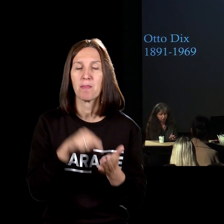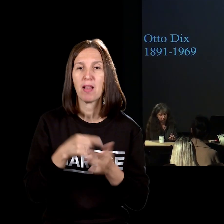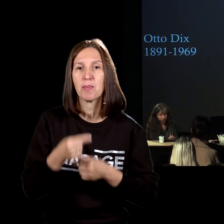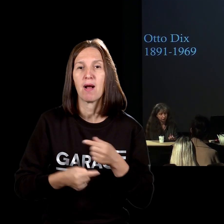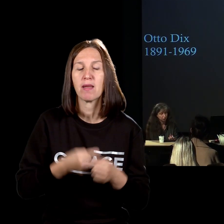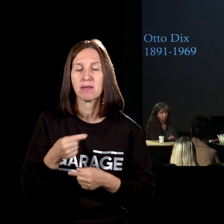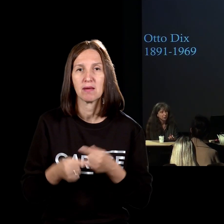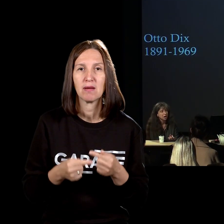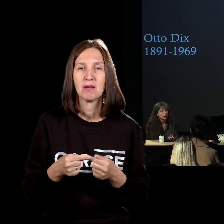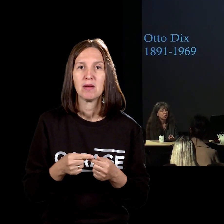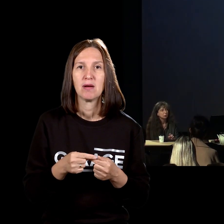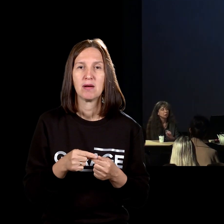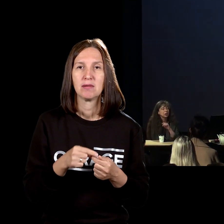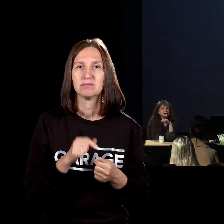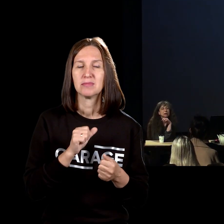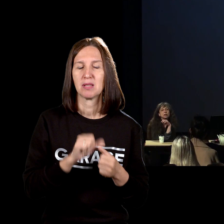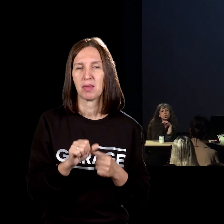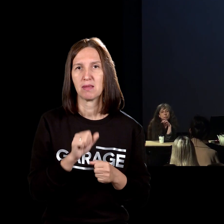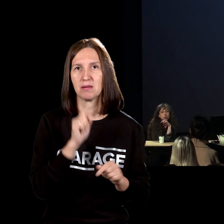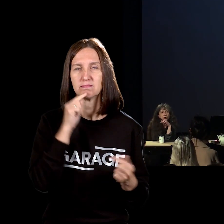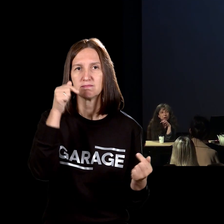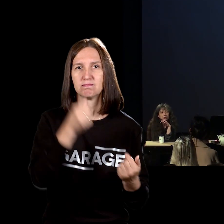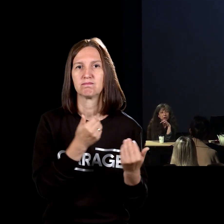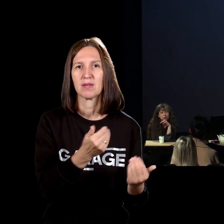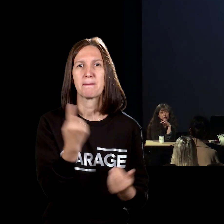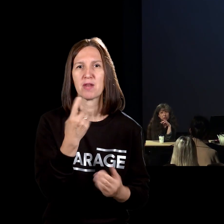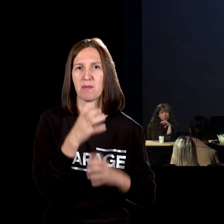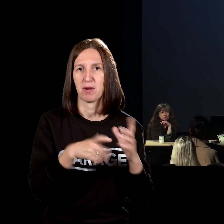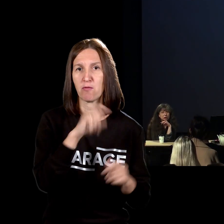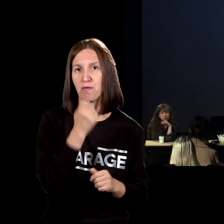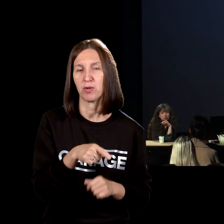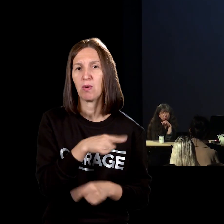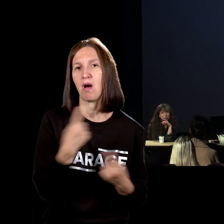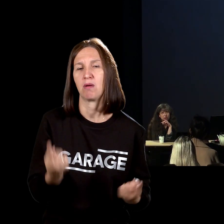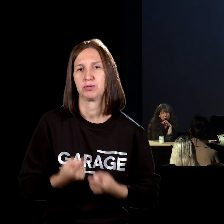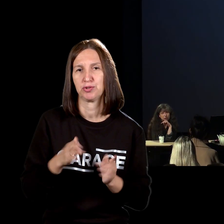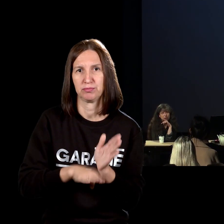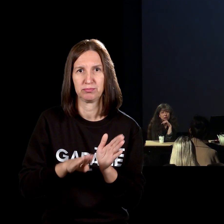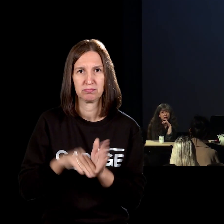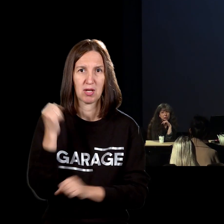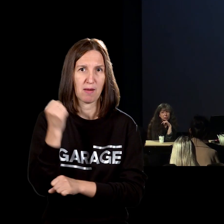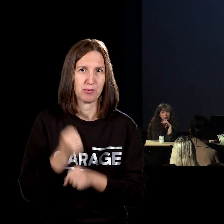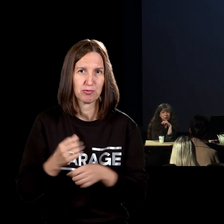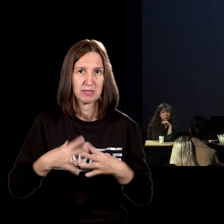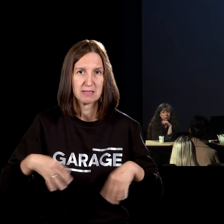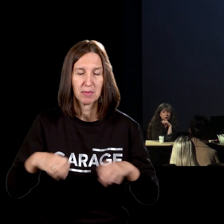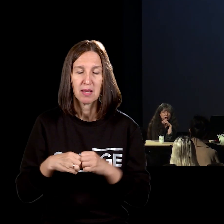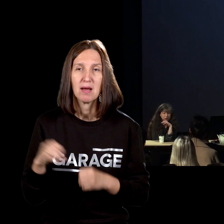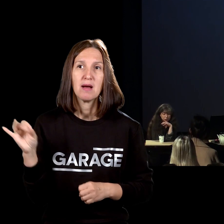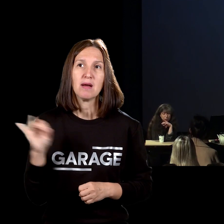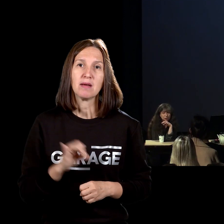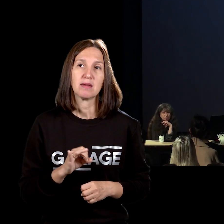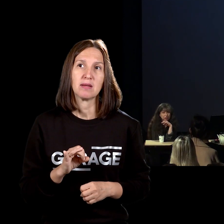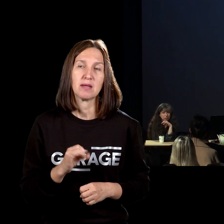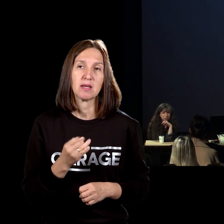всего Первой мировой войной. Он из достаточно простой, как бы из пролетарской семьи, при этом как бы